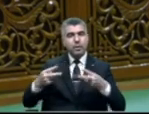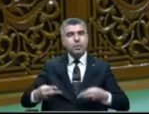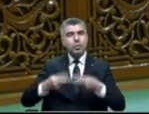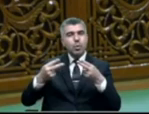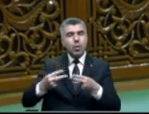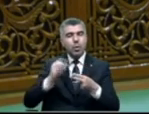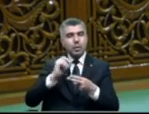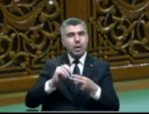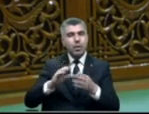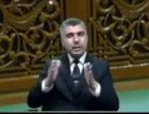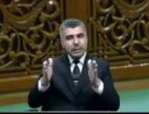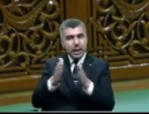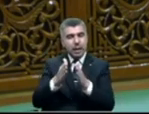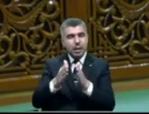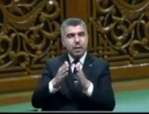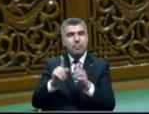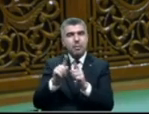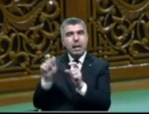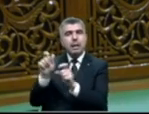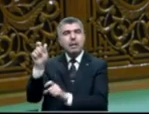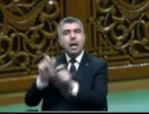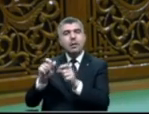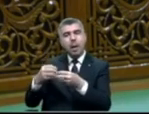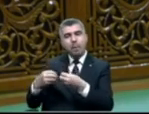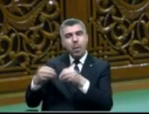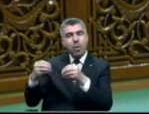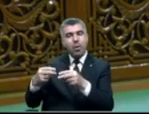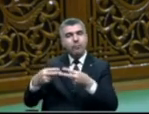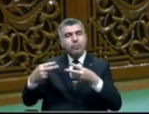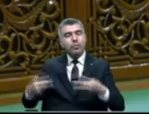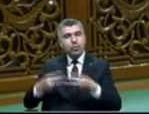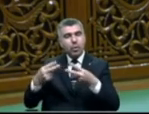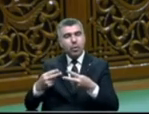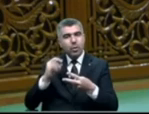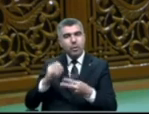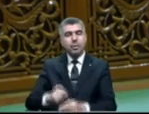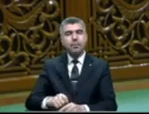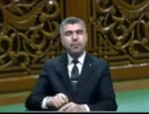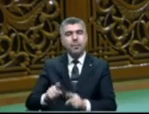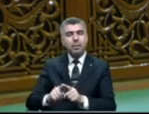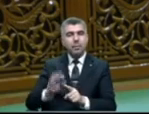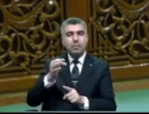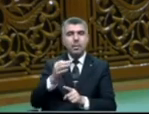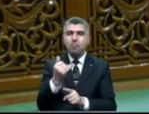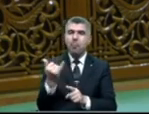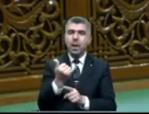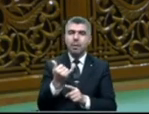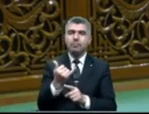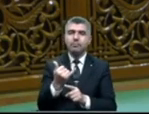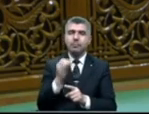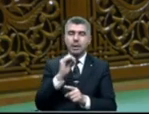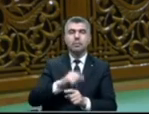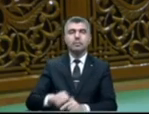البلاتفورم، واخا يكون السوق صغير ولكن الناس كيبيعوا داك المنتج ديالهم في السوق يخصو يكون بعدا في واحد المستوى اللي مطلوب،